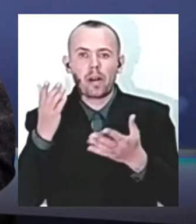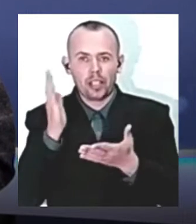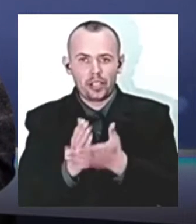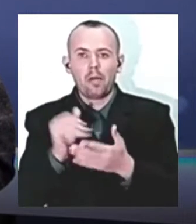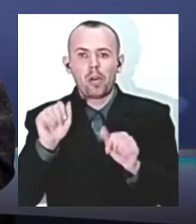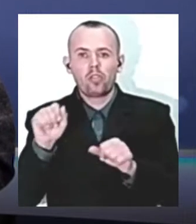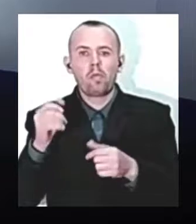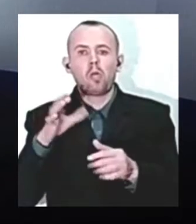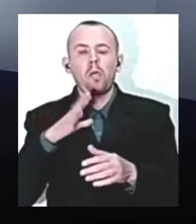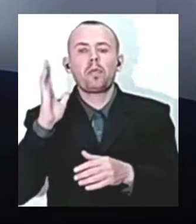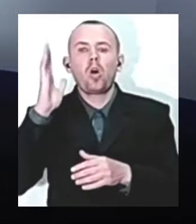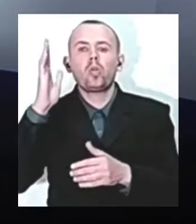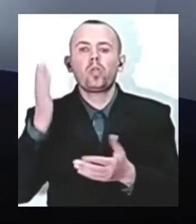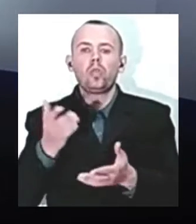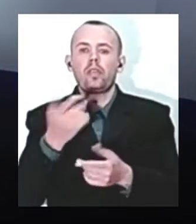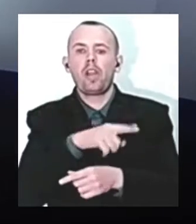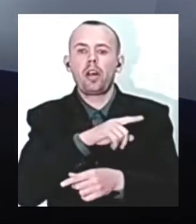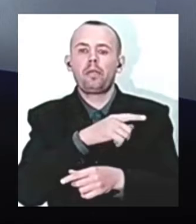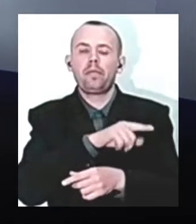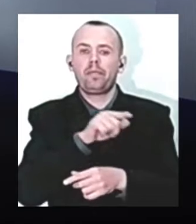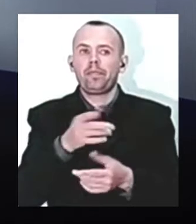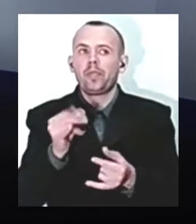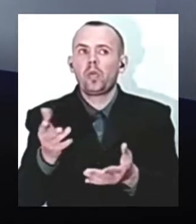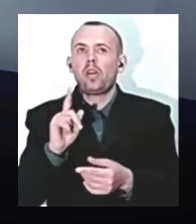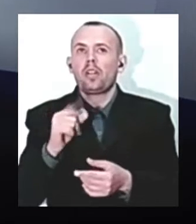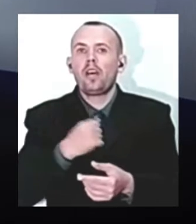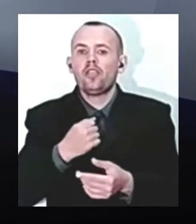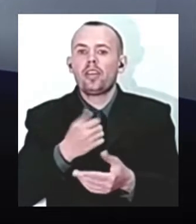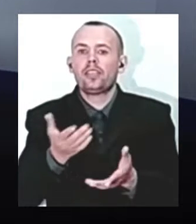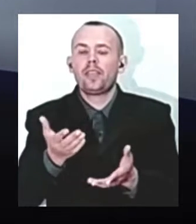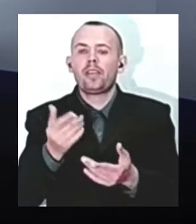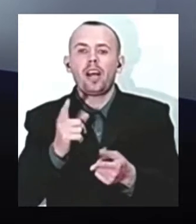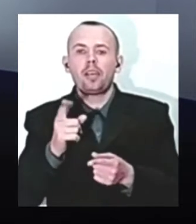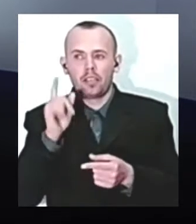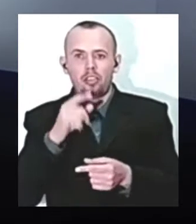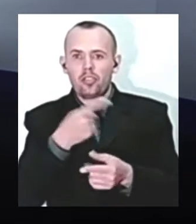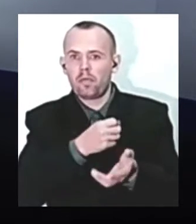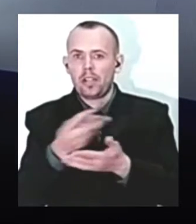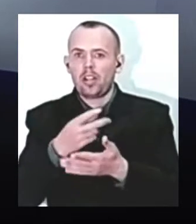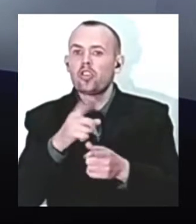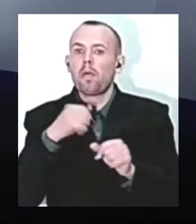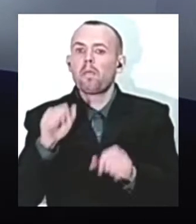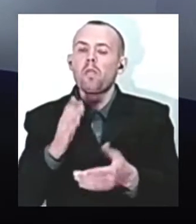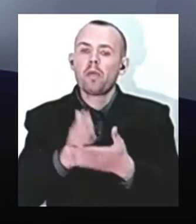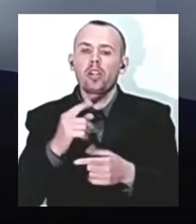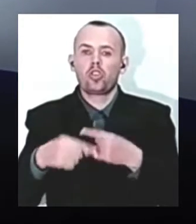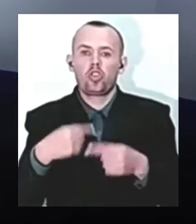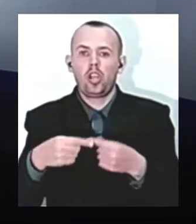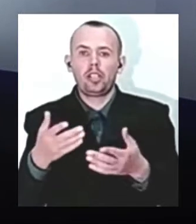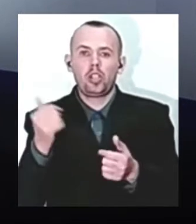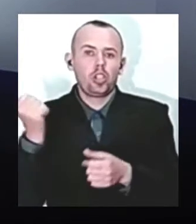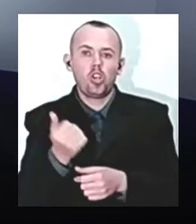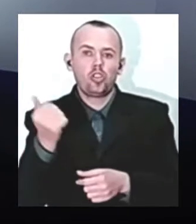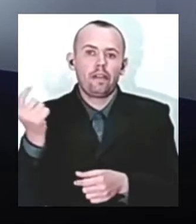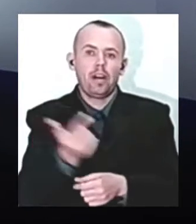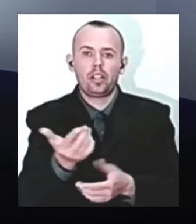від лікарів-медиків? Ну, на жаль, прогноз... З таким піком шпиталізації, да, що ми можемо мати через... Тиждень, два тижні. Ну, в мене